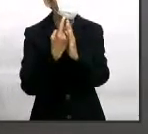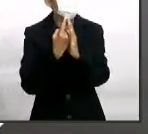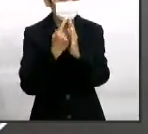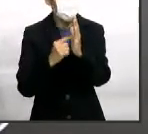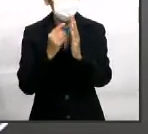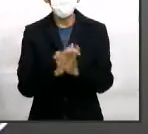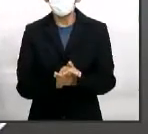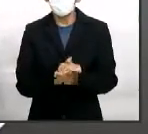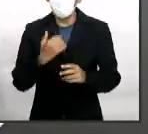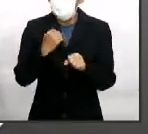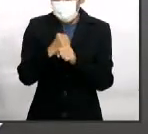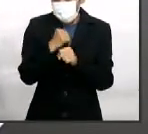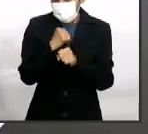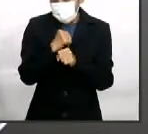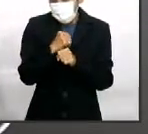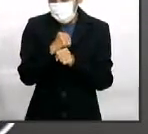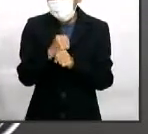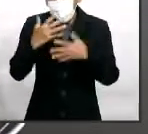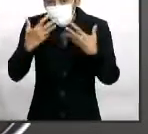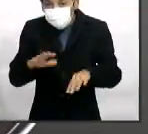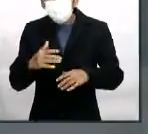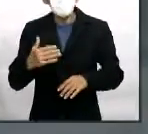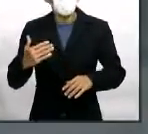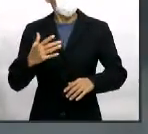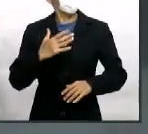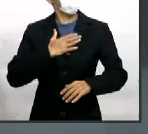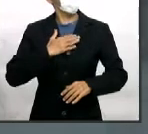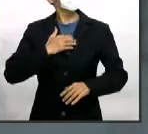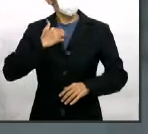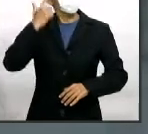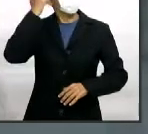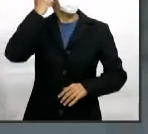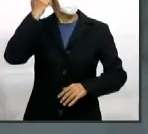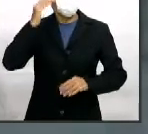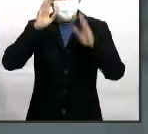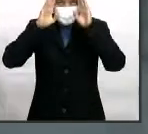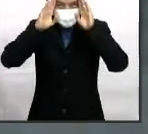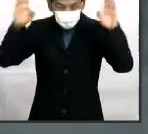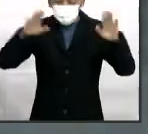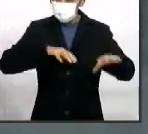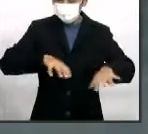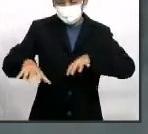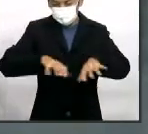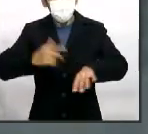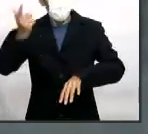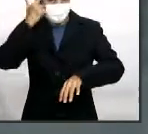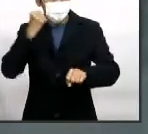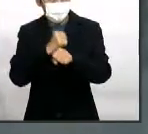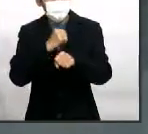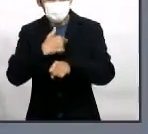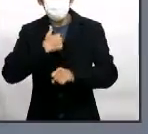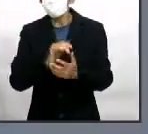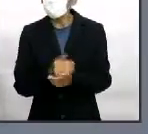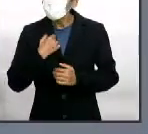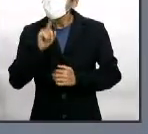ดเริ่มต้นแล้วพอเราทํางานมาก็แสดงให้เห็นถึงว่าเราก็มีความรู้ความสามารถที่จะมาบริหารจัดการในเรื่องต่างๆ